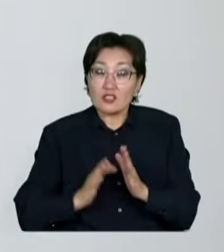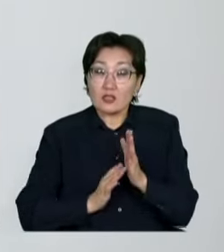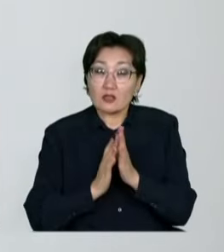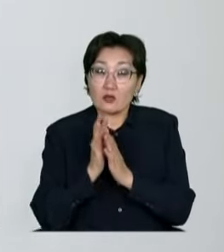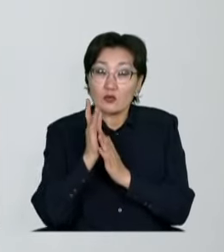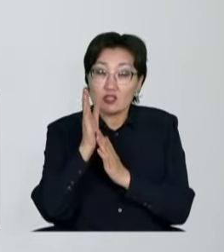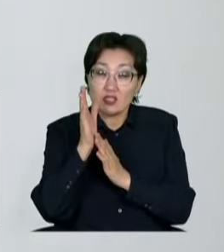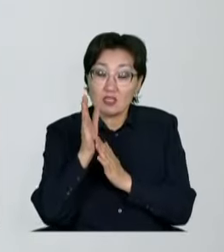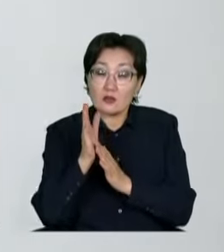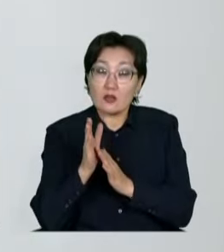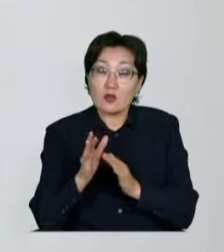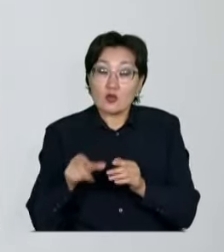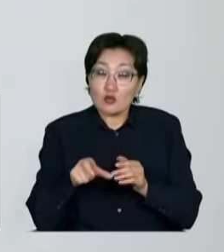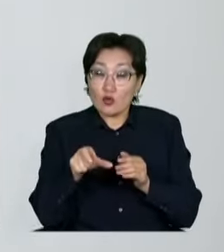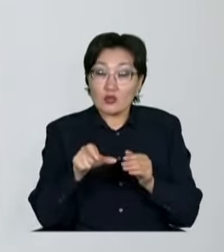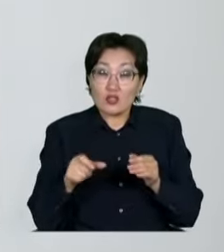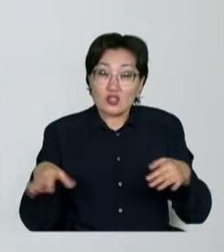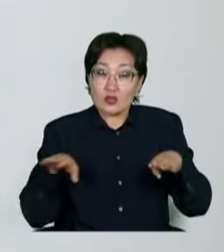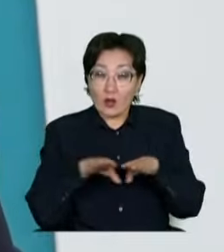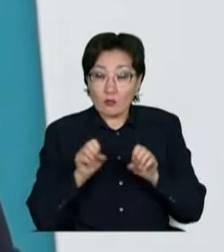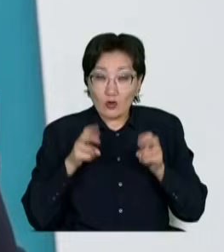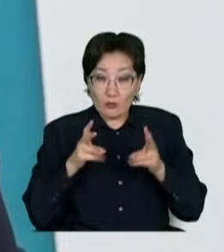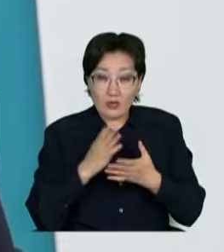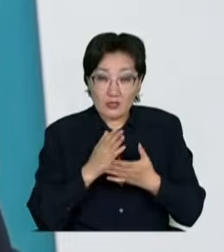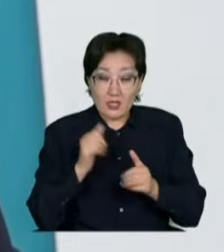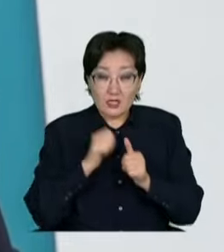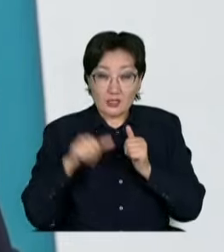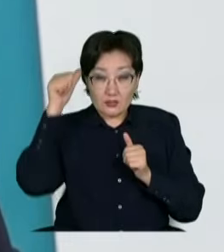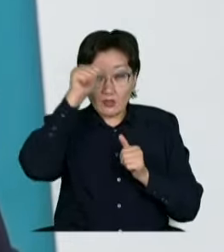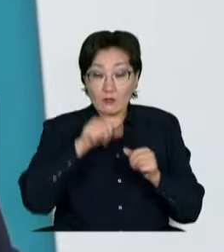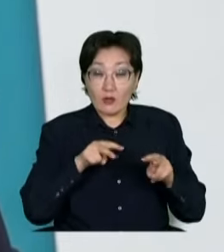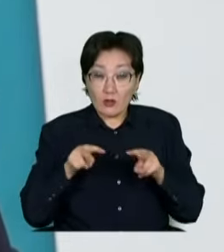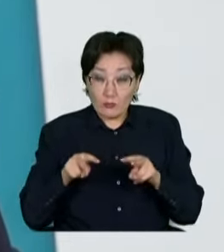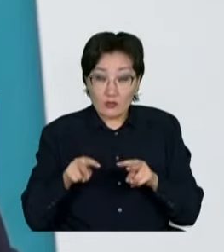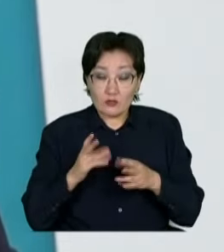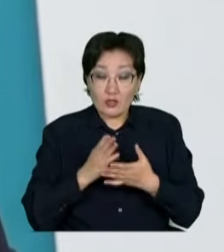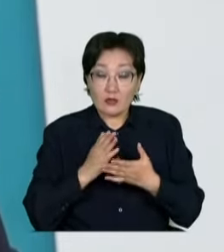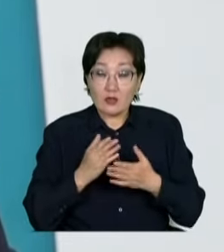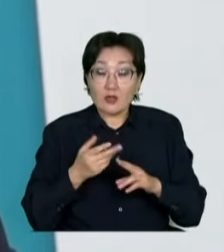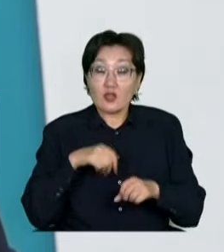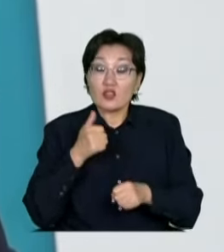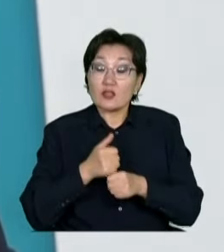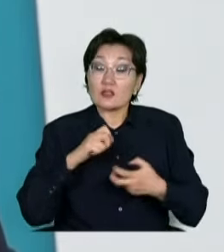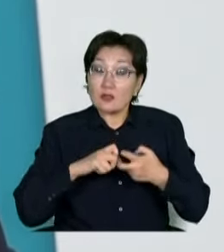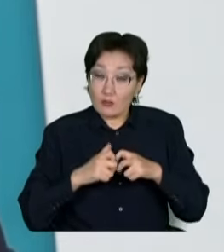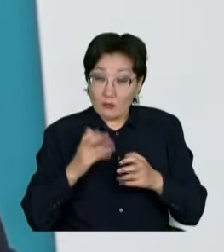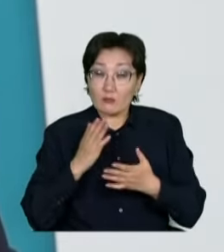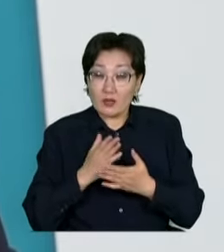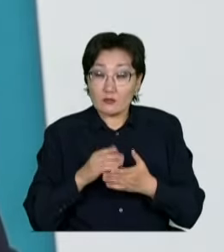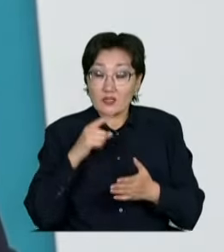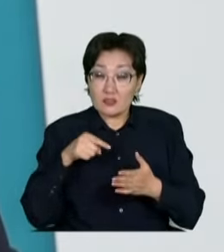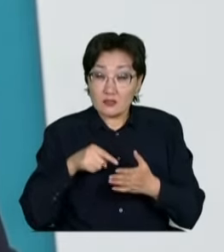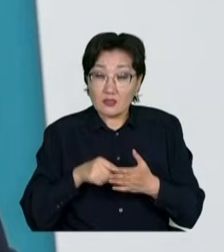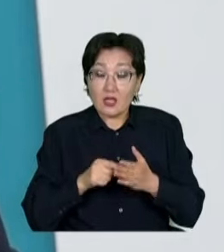бар. Ол жылда бақылауда. Бар мәселе, негізі бар мәселе. Ол ана ағаш өскеннен кейін өседі